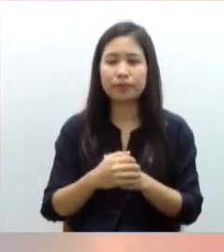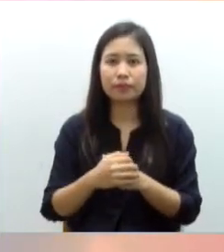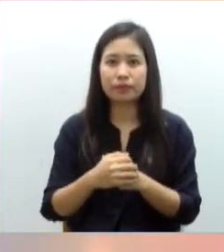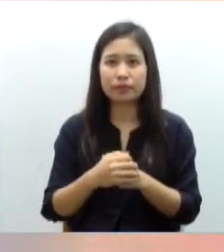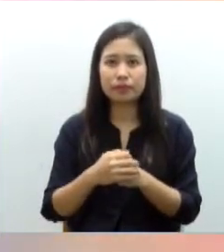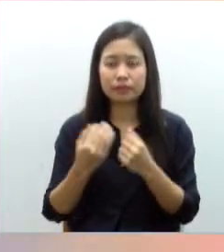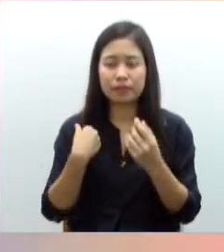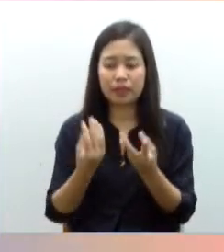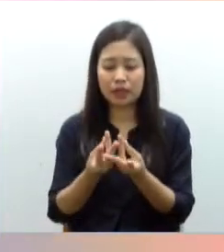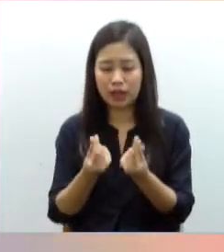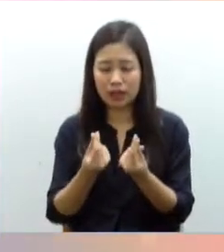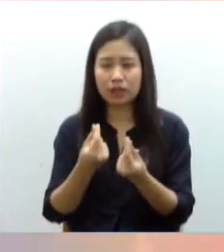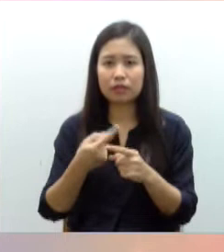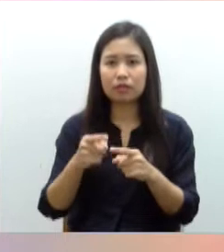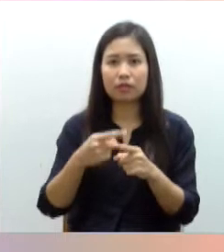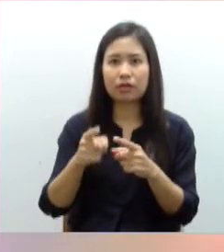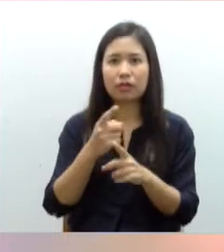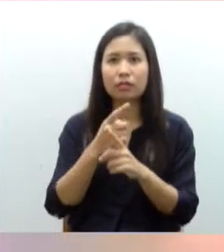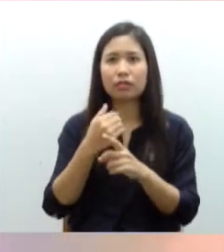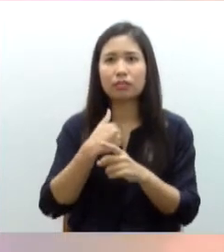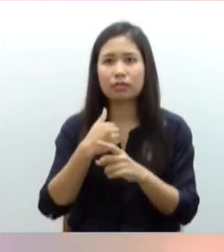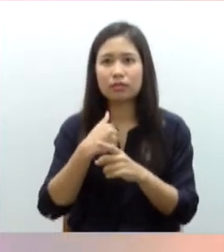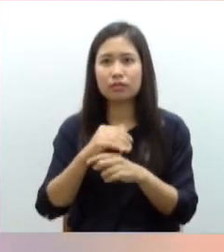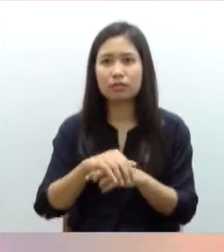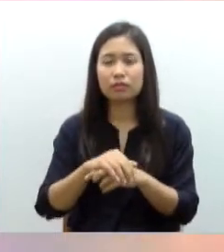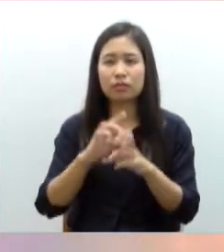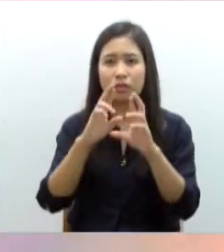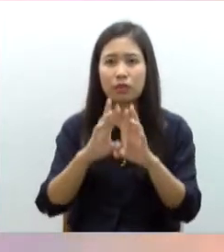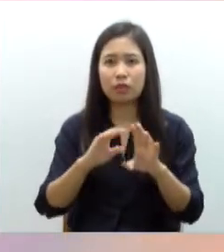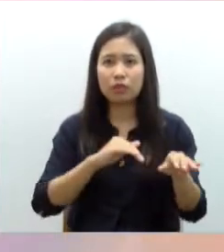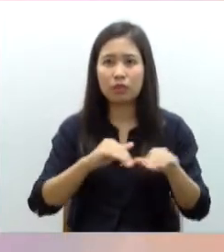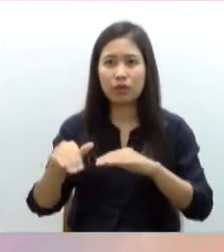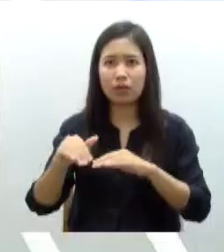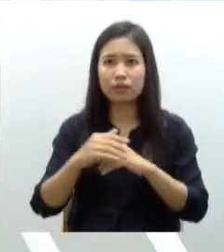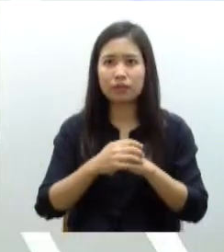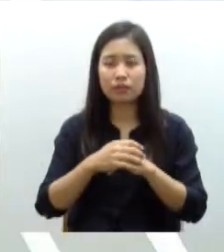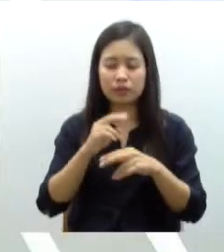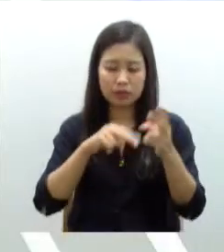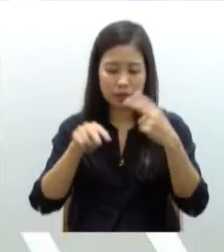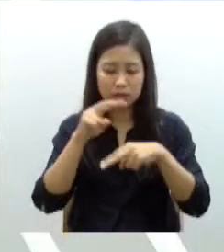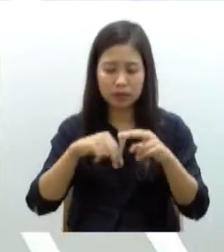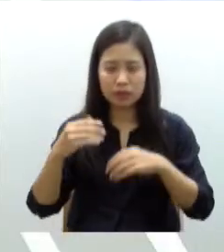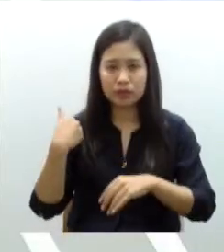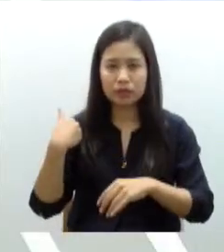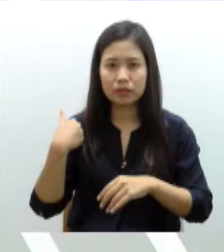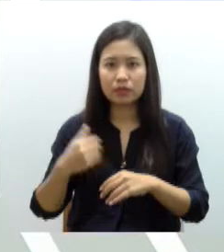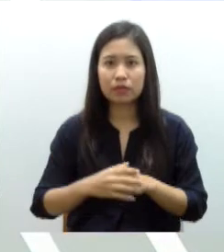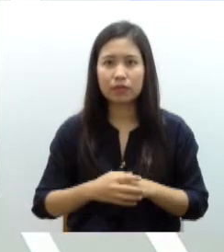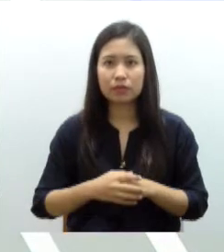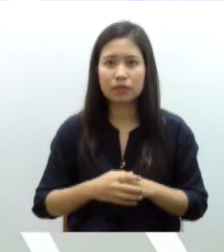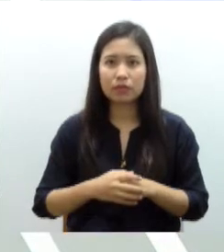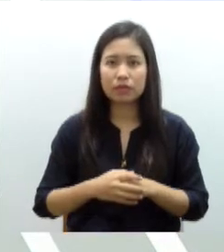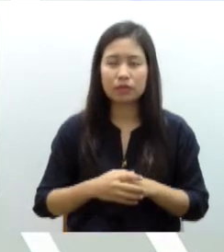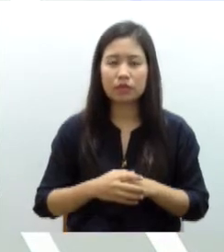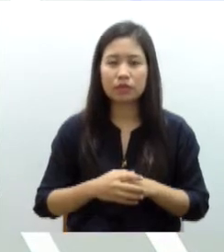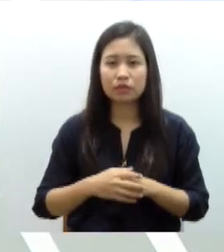วรายละเอียดท่านผอ.จะพูดนะครับเอ็กเทอร์นอลตอบ15ข้อ3ตัวชี้วัดนะครับปีนี้จะทันสมัยนะครับว่